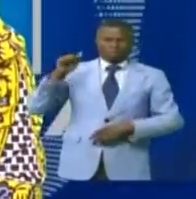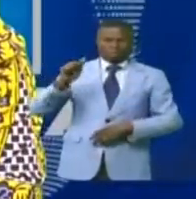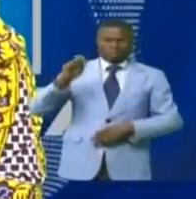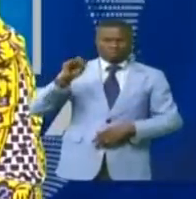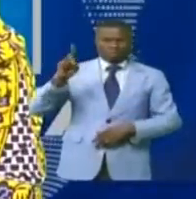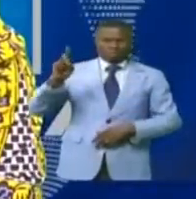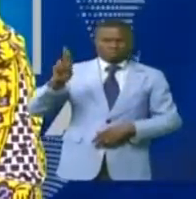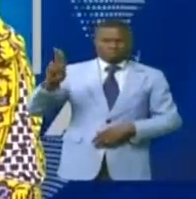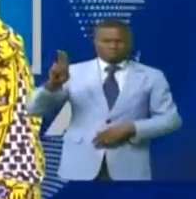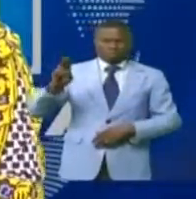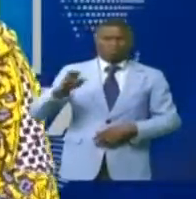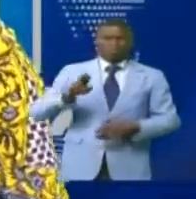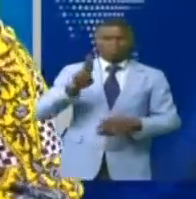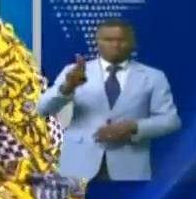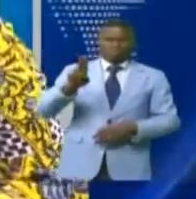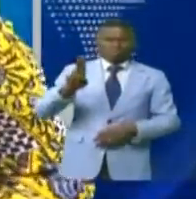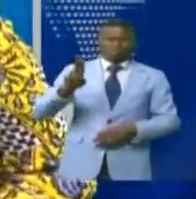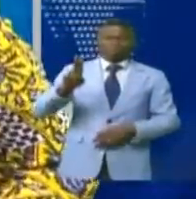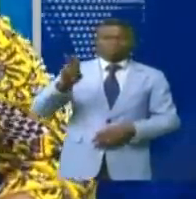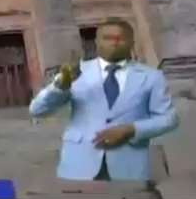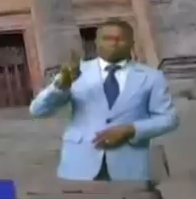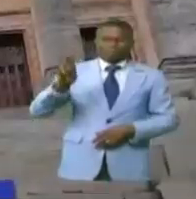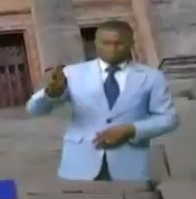depuis l'Uruguay, Robert Ndaye.